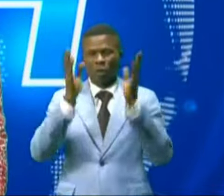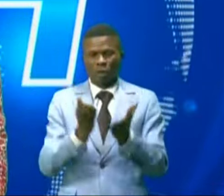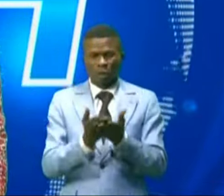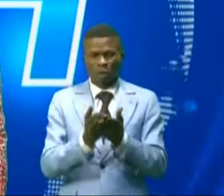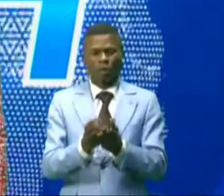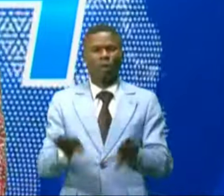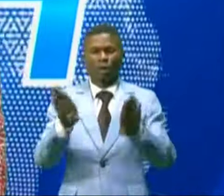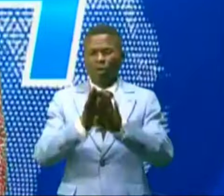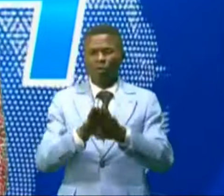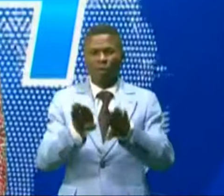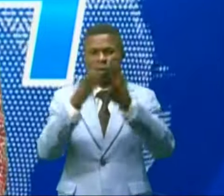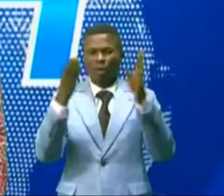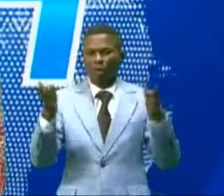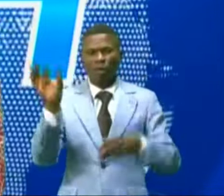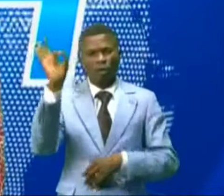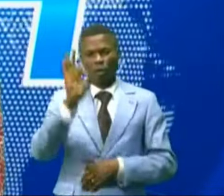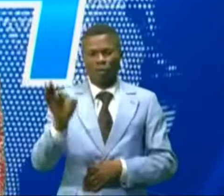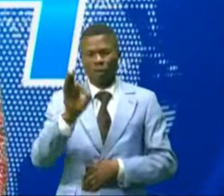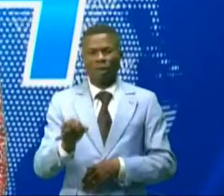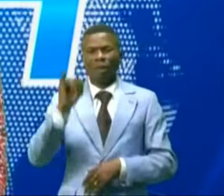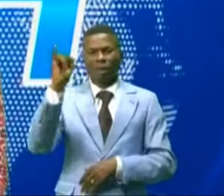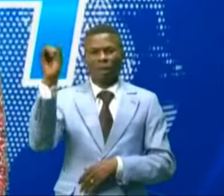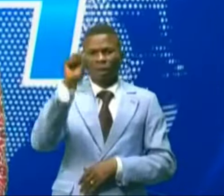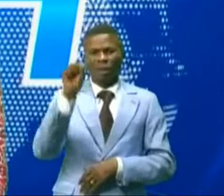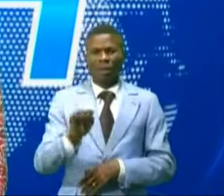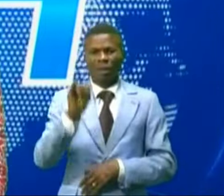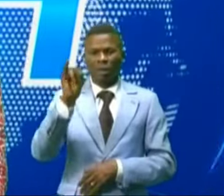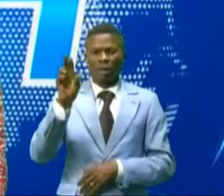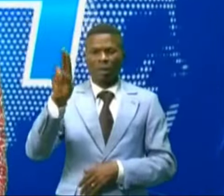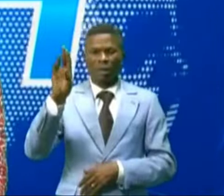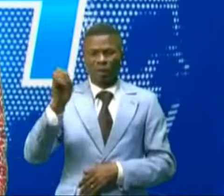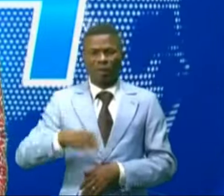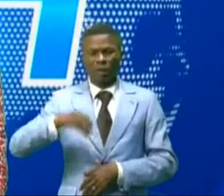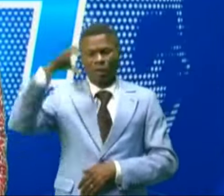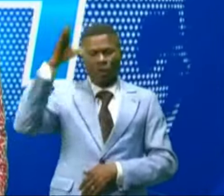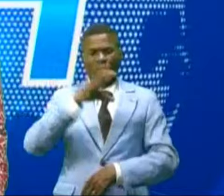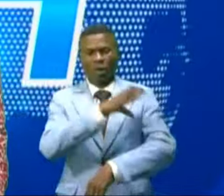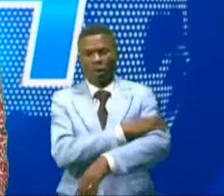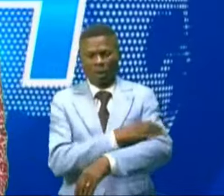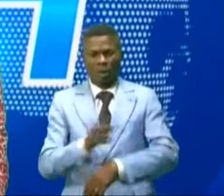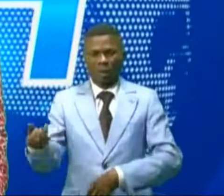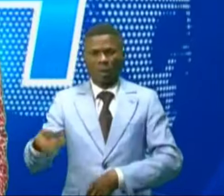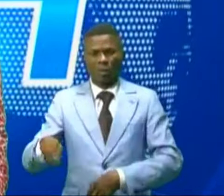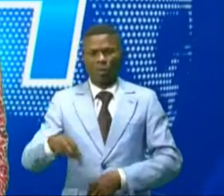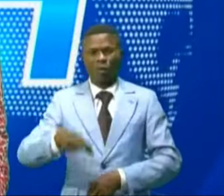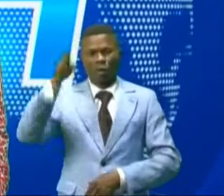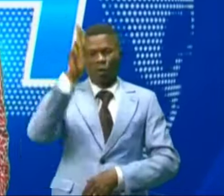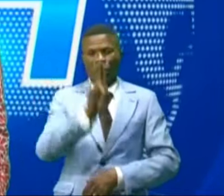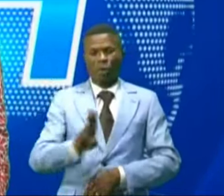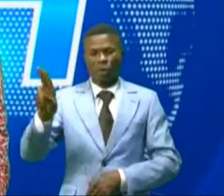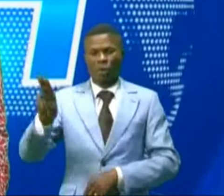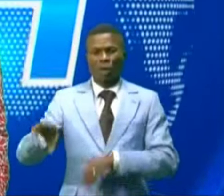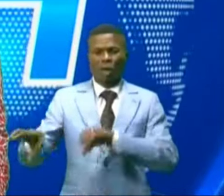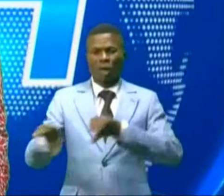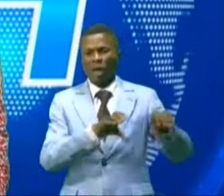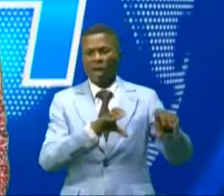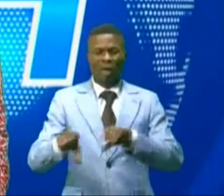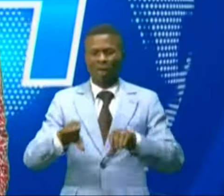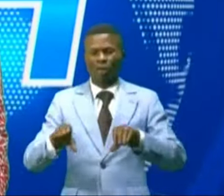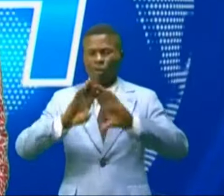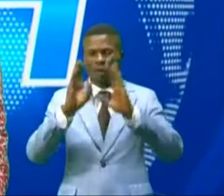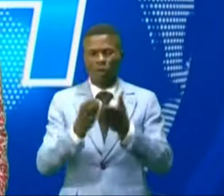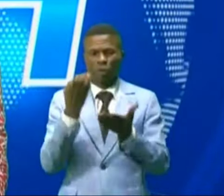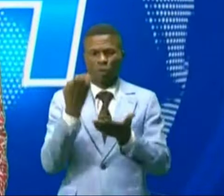été ouverts à Isiro, chef-lieu de la province du Haut-Uele. Toutes les activités économiques sont paralysées